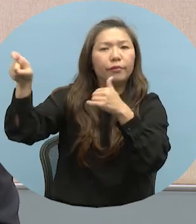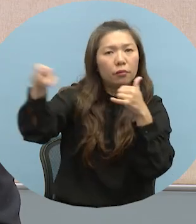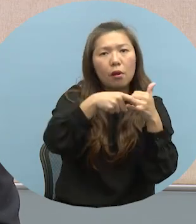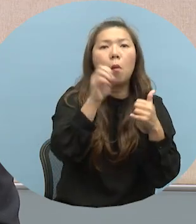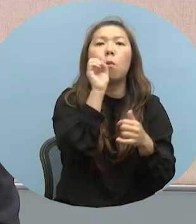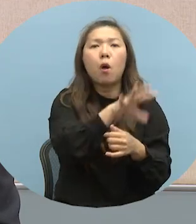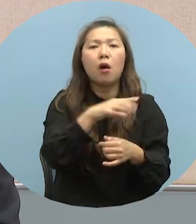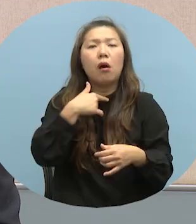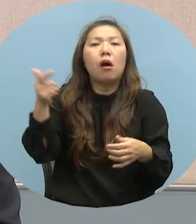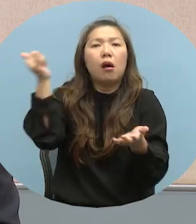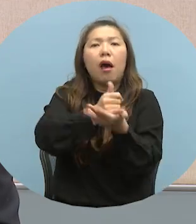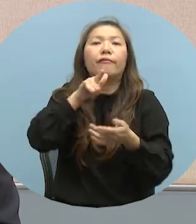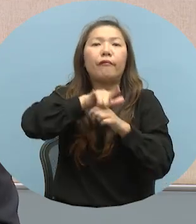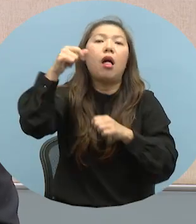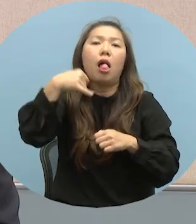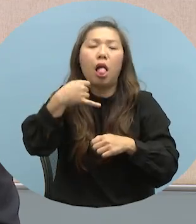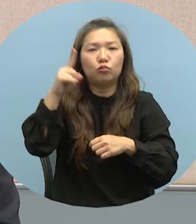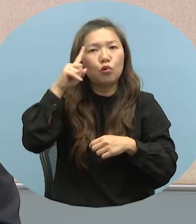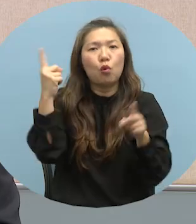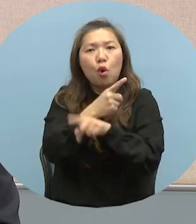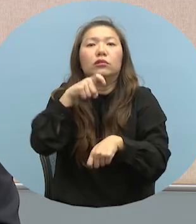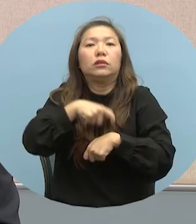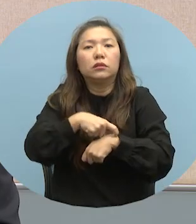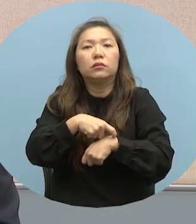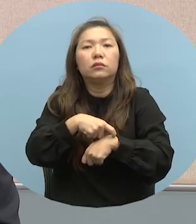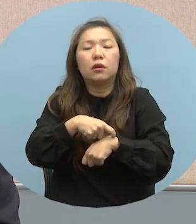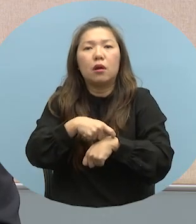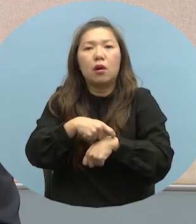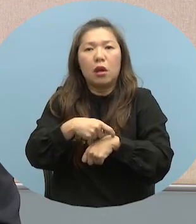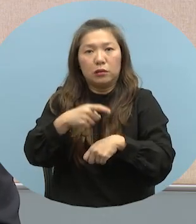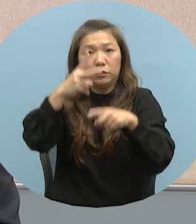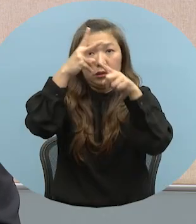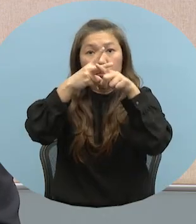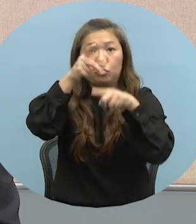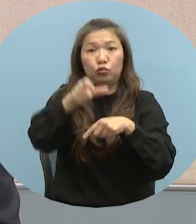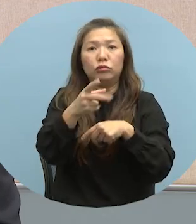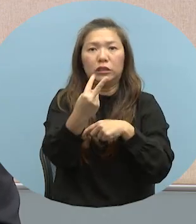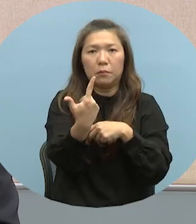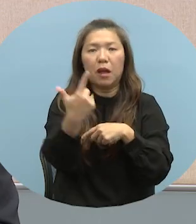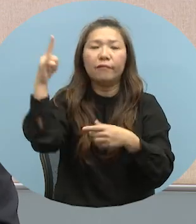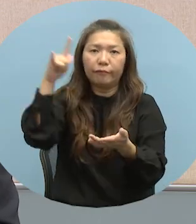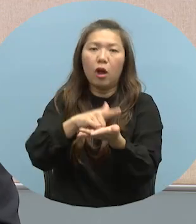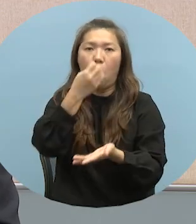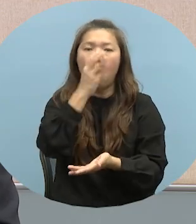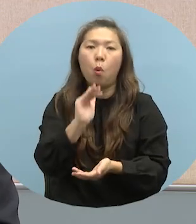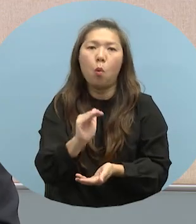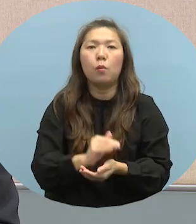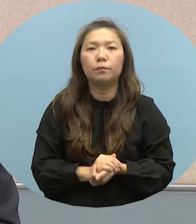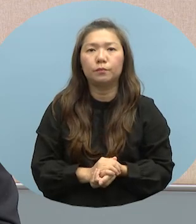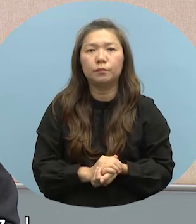話佢趕唔到飛機，需要改時間，並且咧會喺12月28日咧就會翻到香港咁